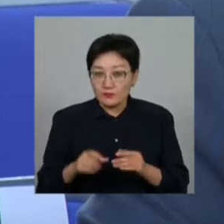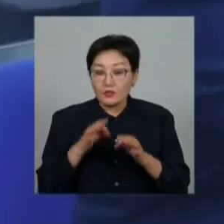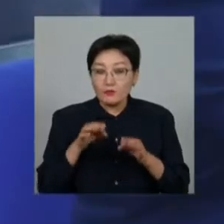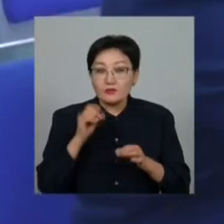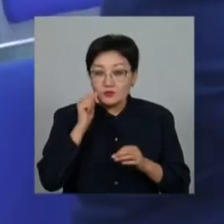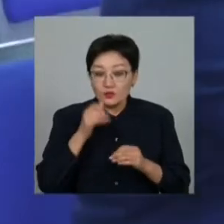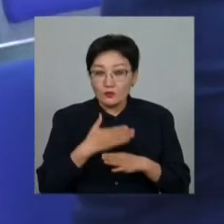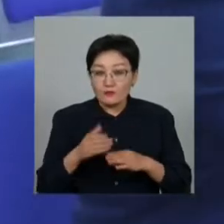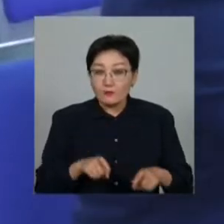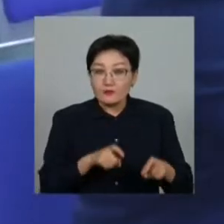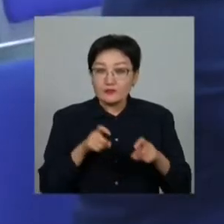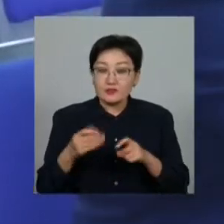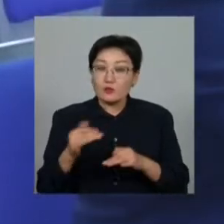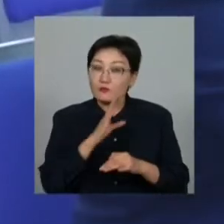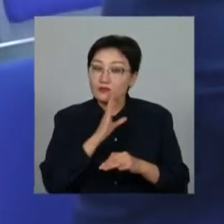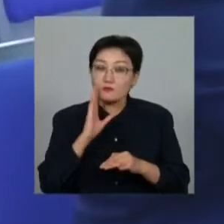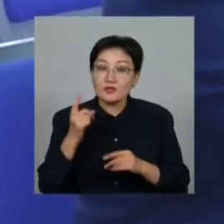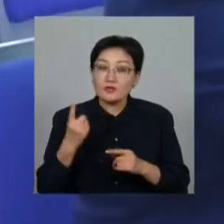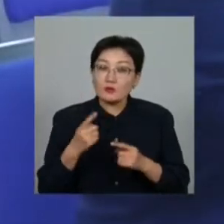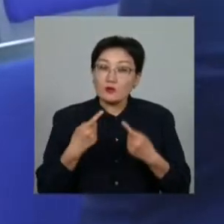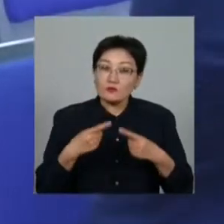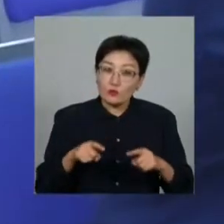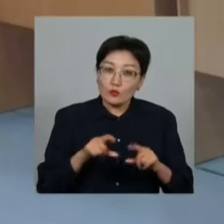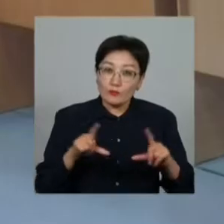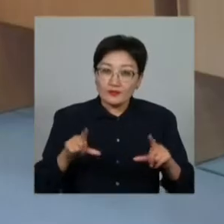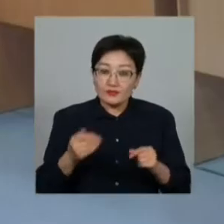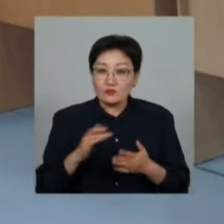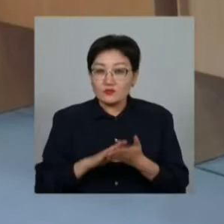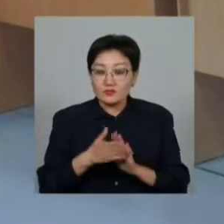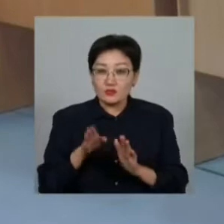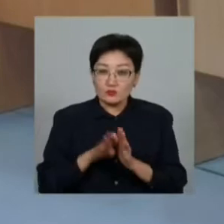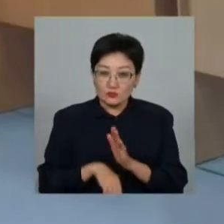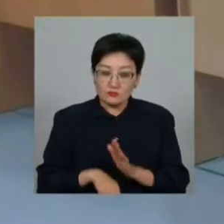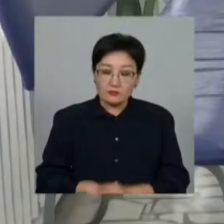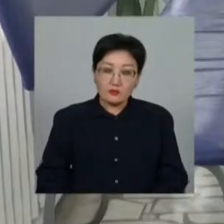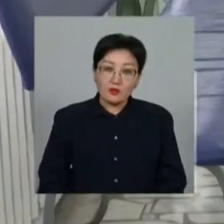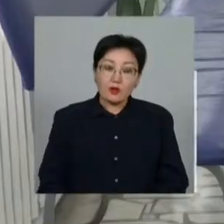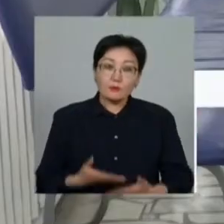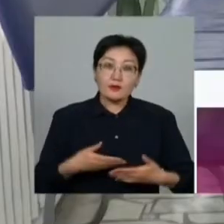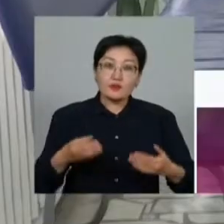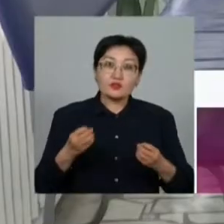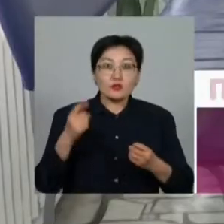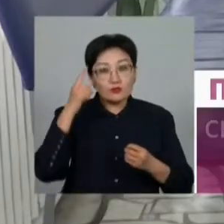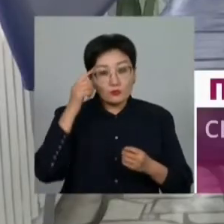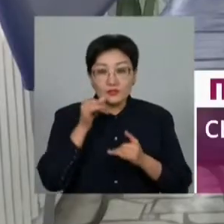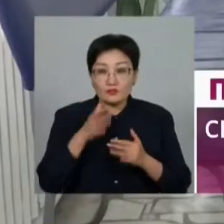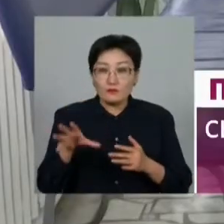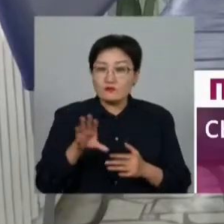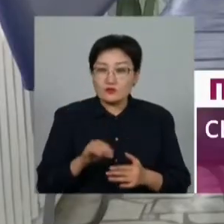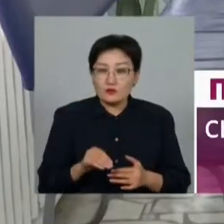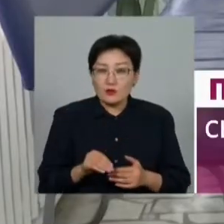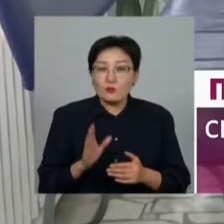мужчиной после транспортировки его матери из одной больнице с другою ее состояние ухудшилось мы еще думать не могли что все равно